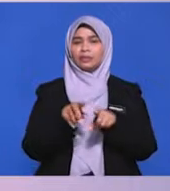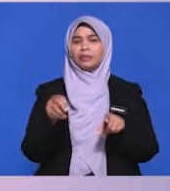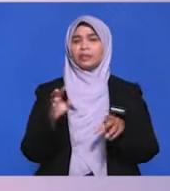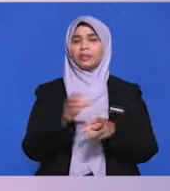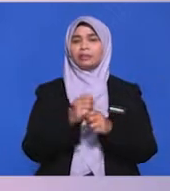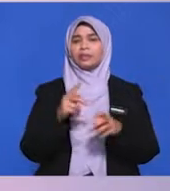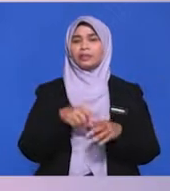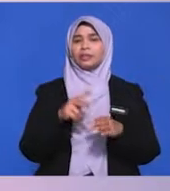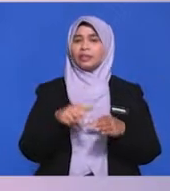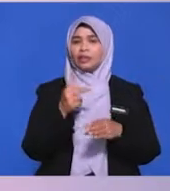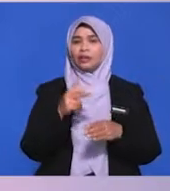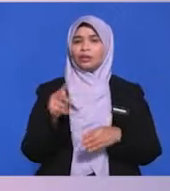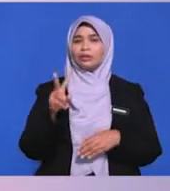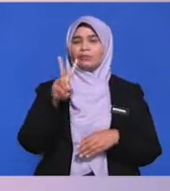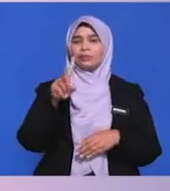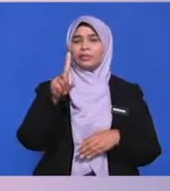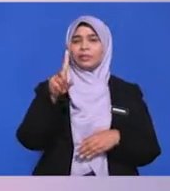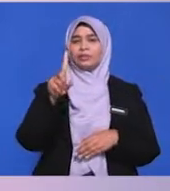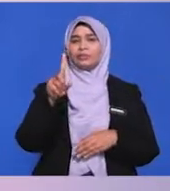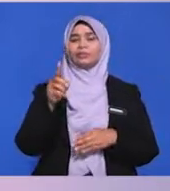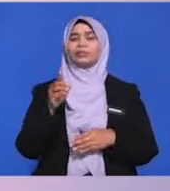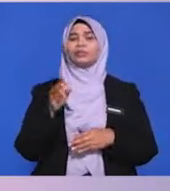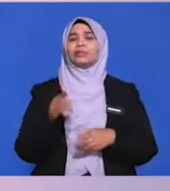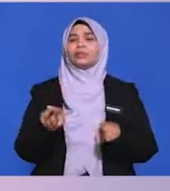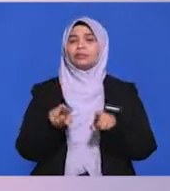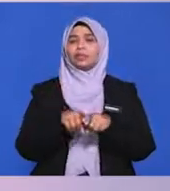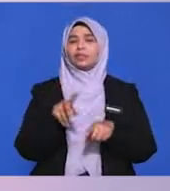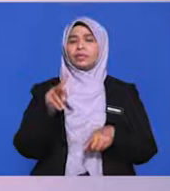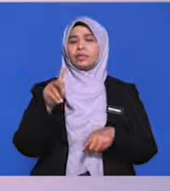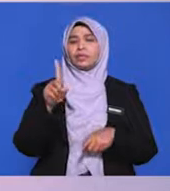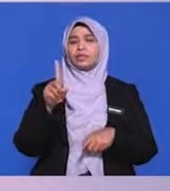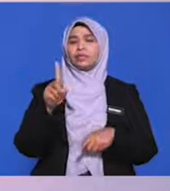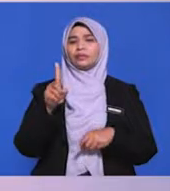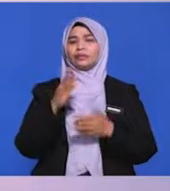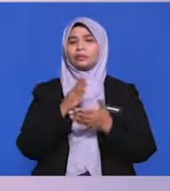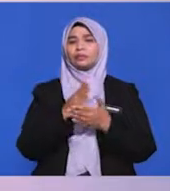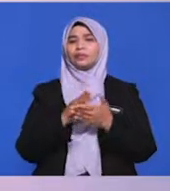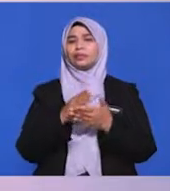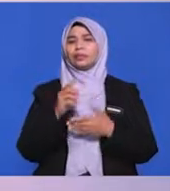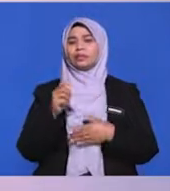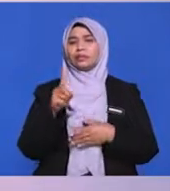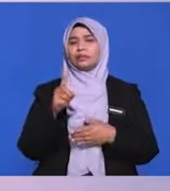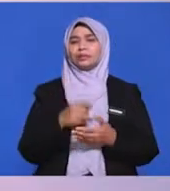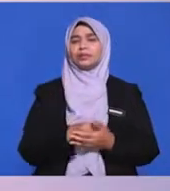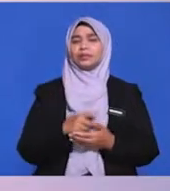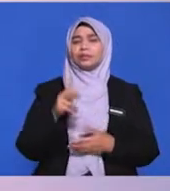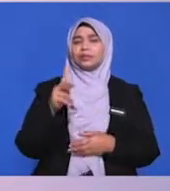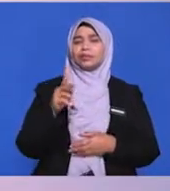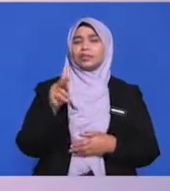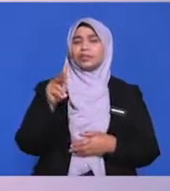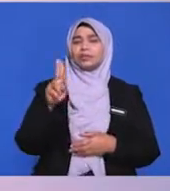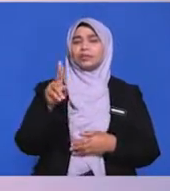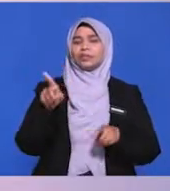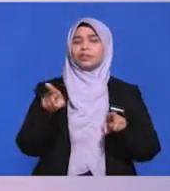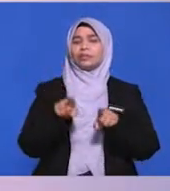yaitu Ki itu = Z 1 peti satu dan Q2 =